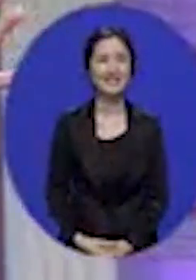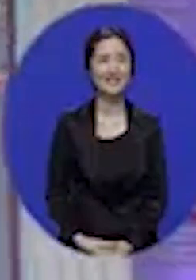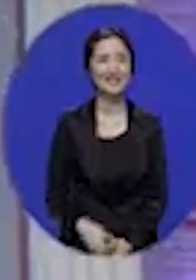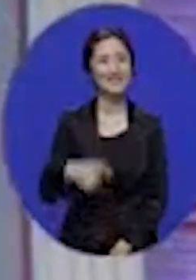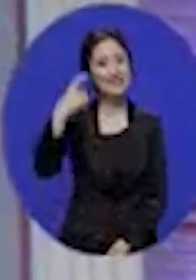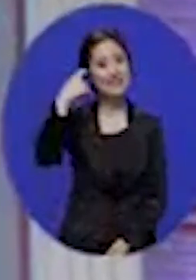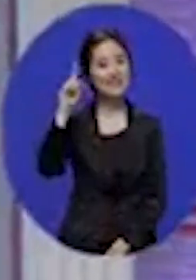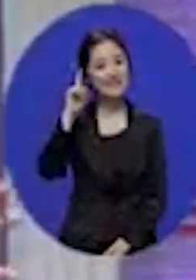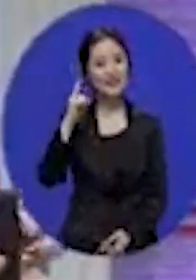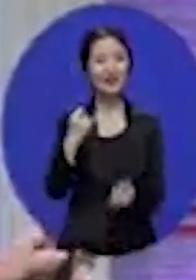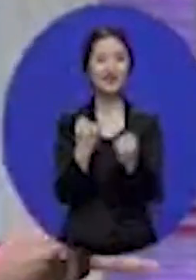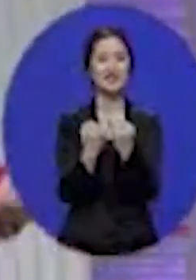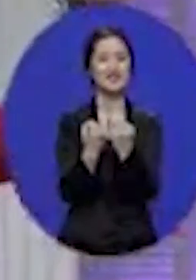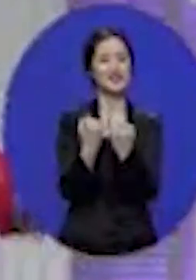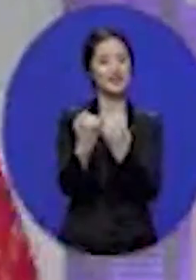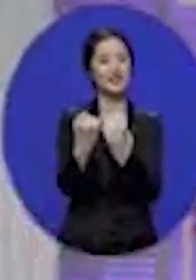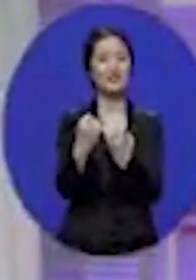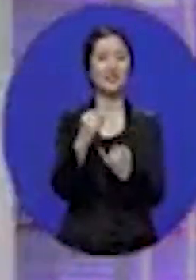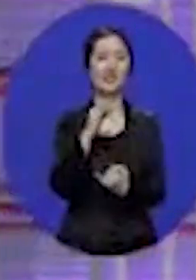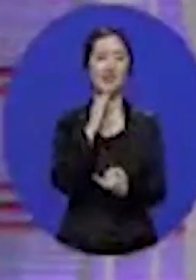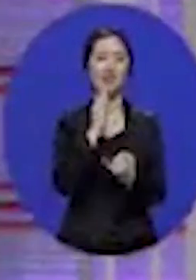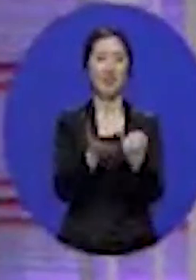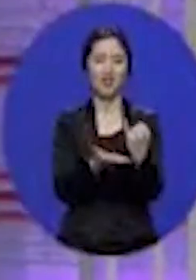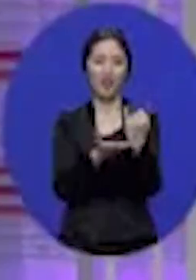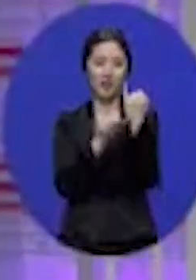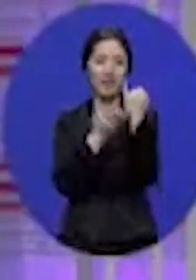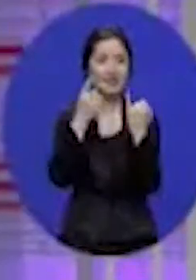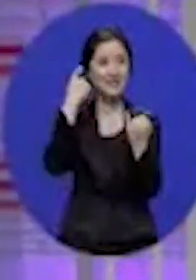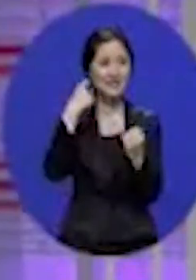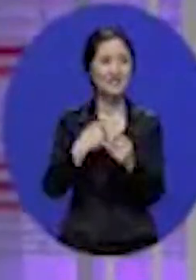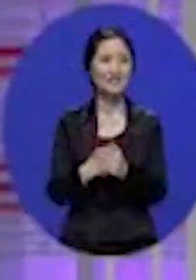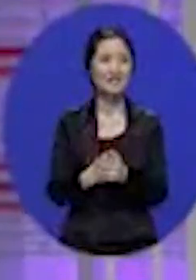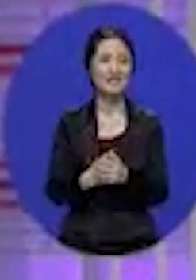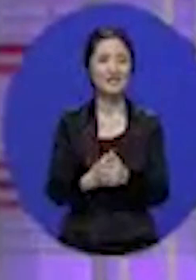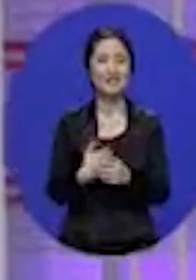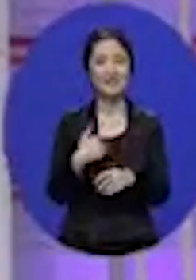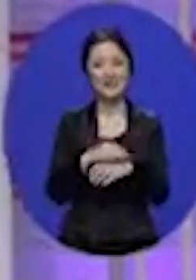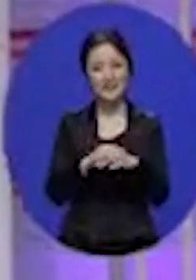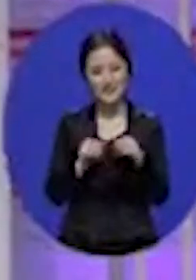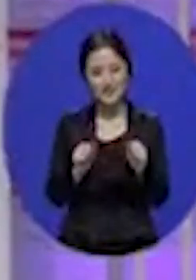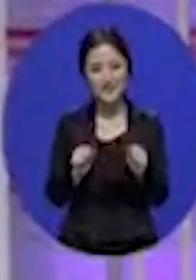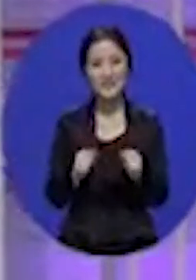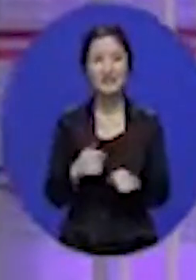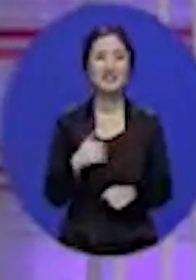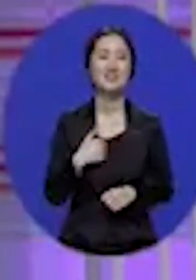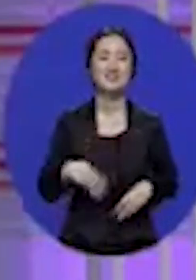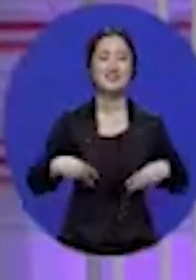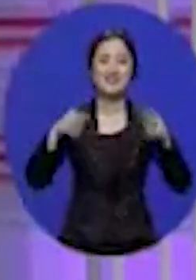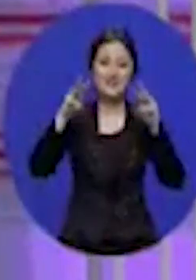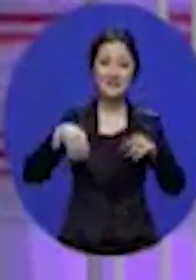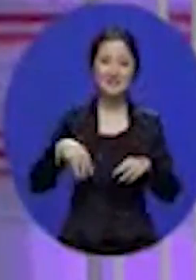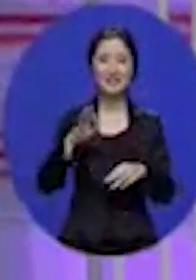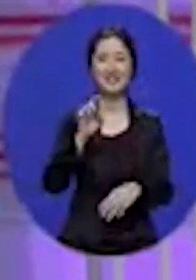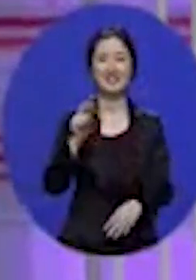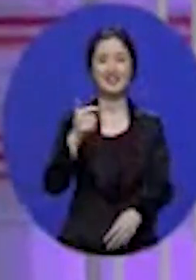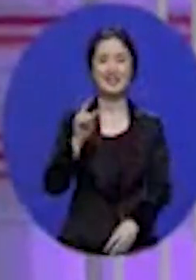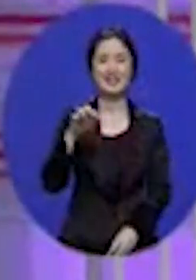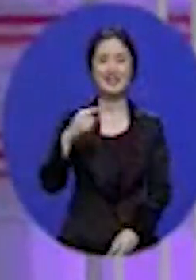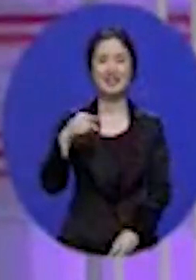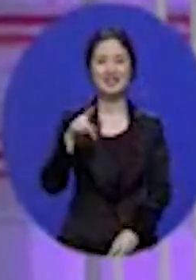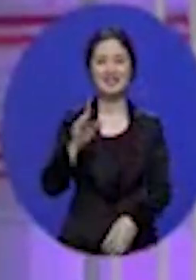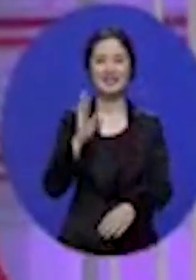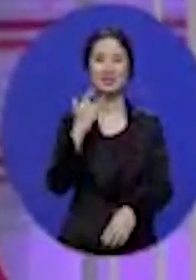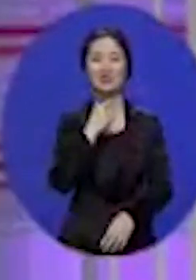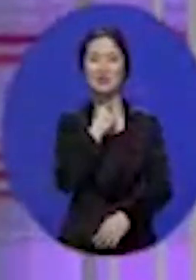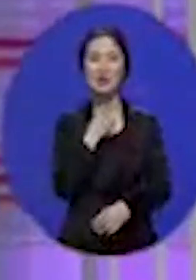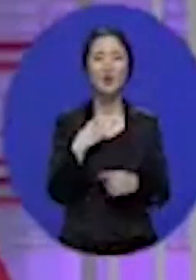여신의 미모로 네. 그 제가 비굴 모드로 저 춘천 MBC 아나운서 되고 싶은데 어떻게 하면 좀 될 수 있을까요 선배님 막